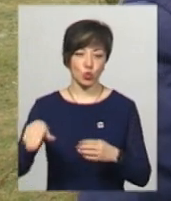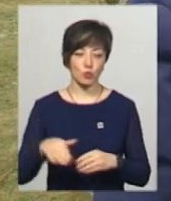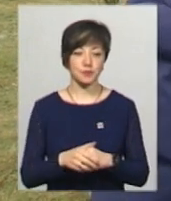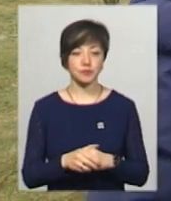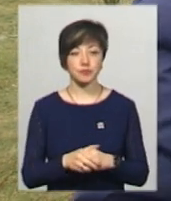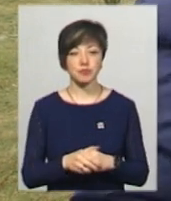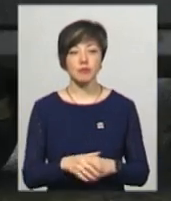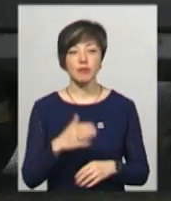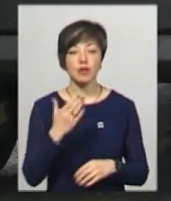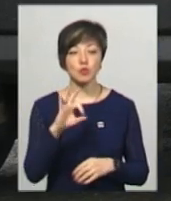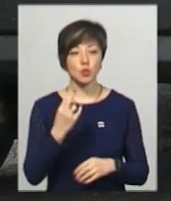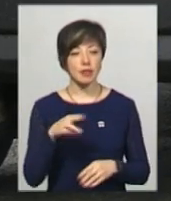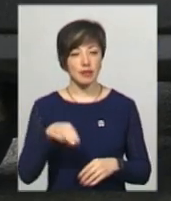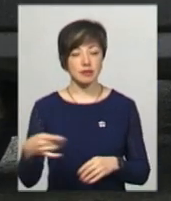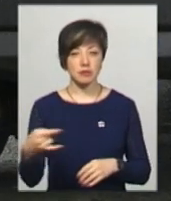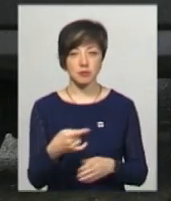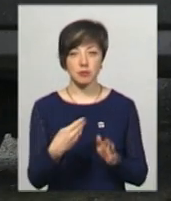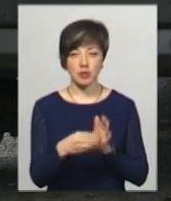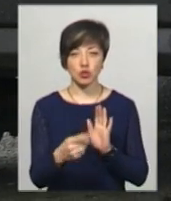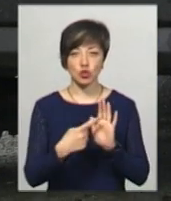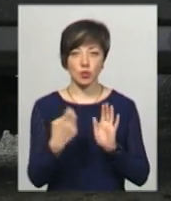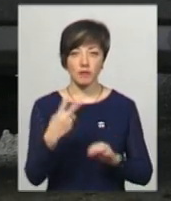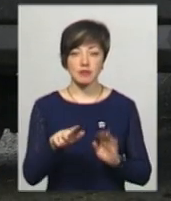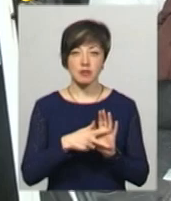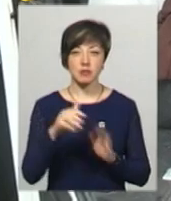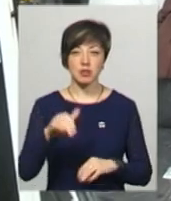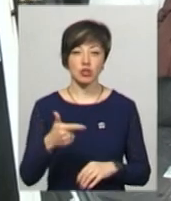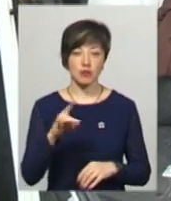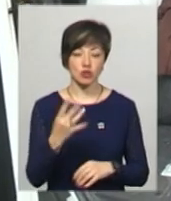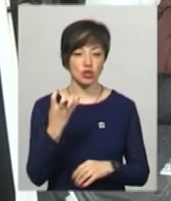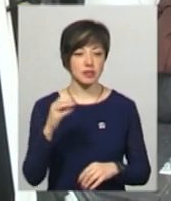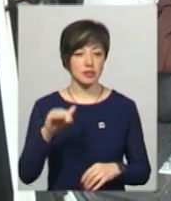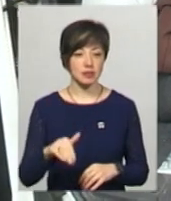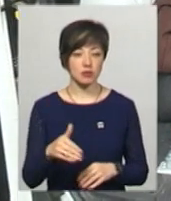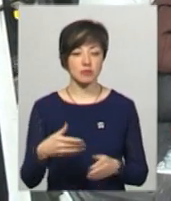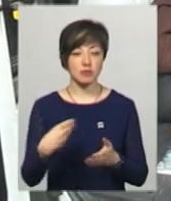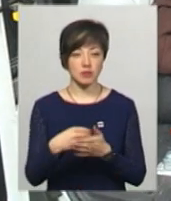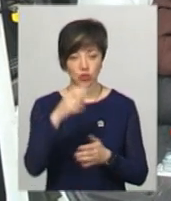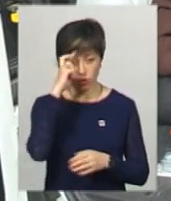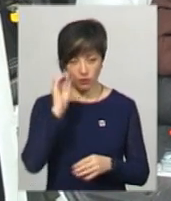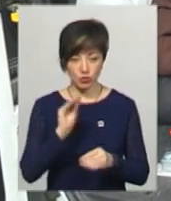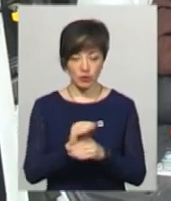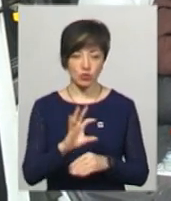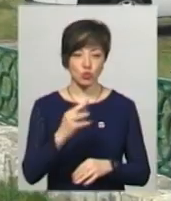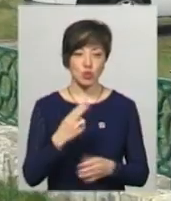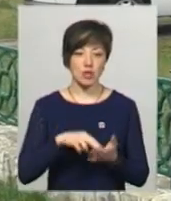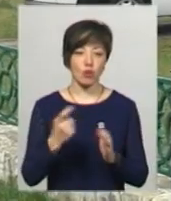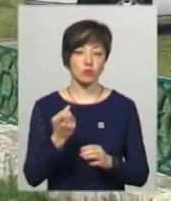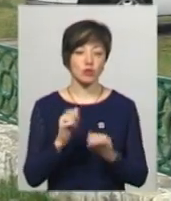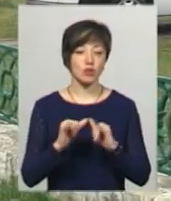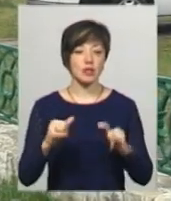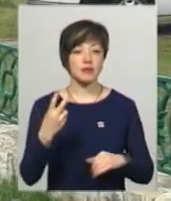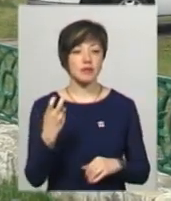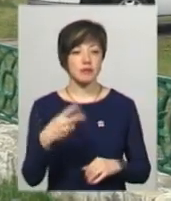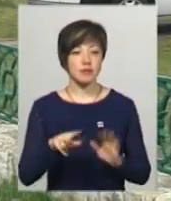Миколи Паламарчука, соціальні таксі придбали за 628 тисяч гривень. 400 тисяч взяли з державної субвенції на соціально-економічний розвиток,